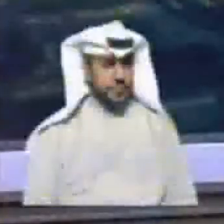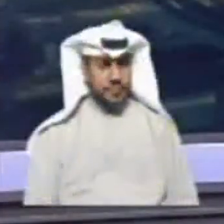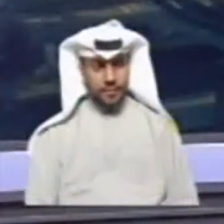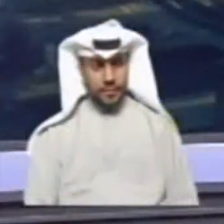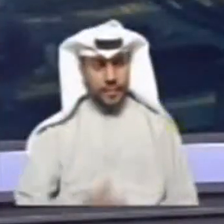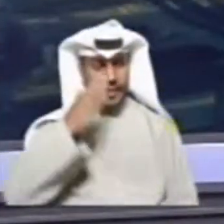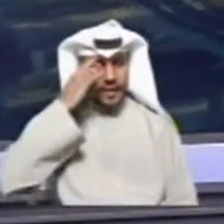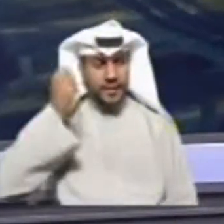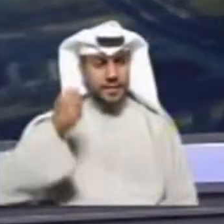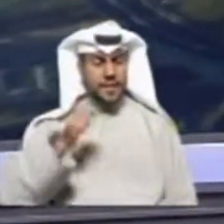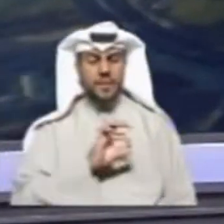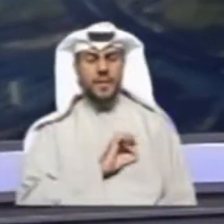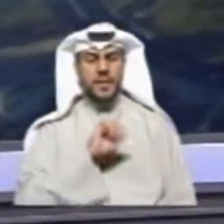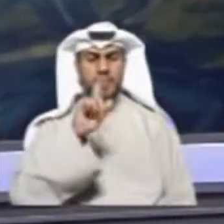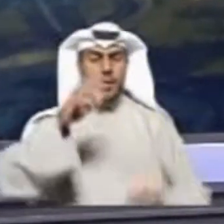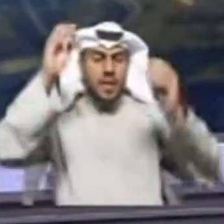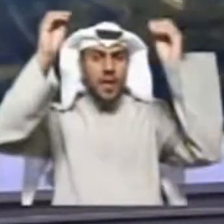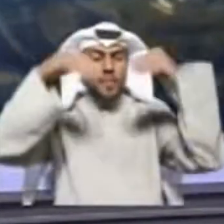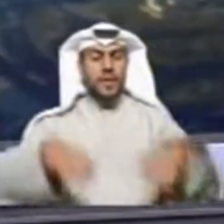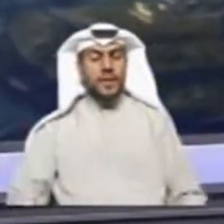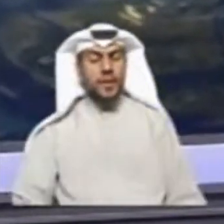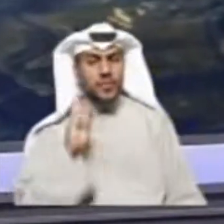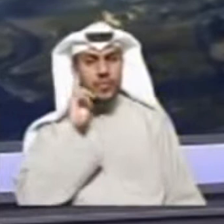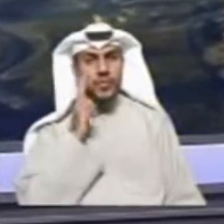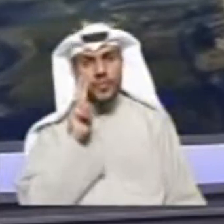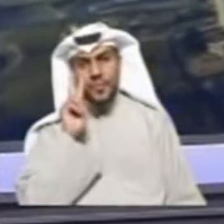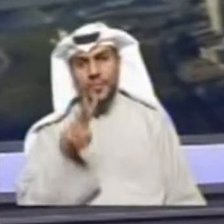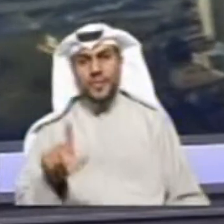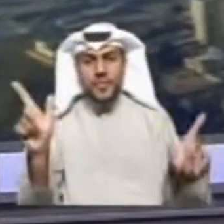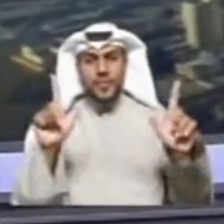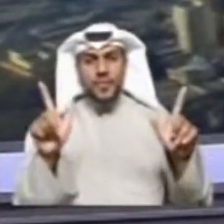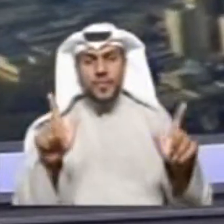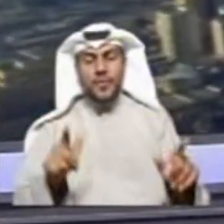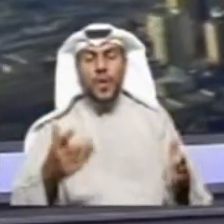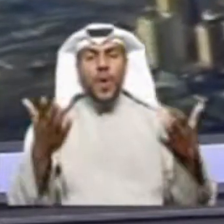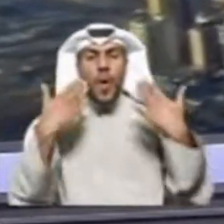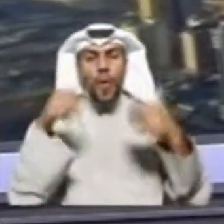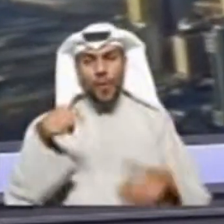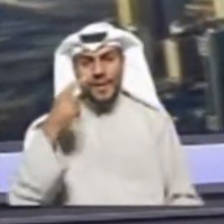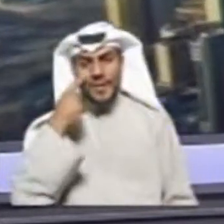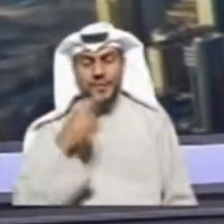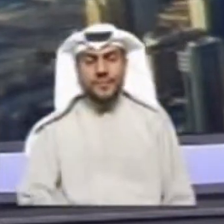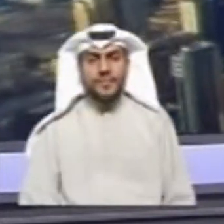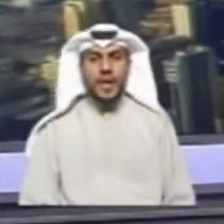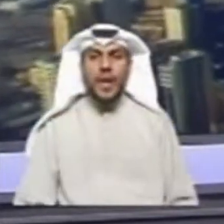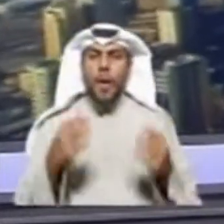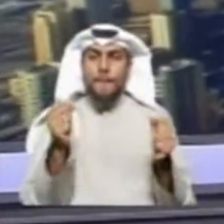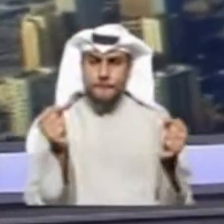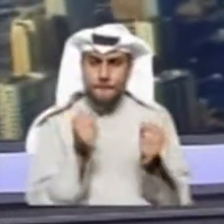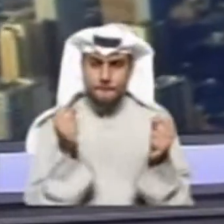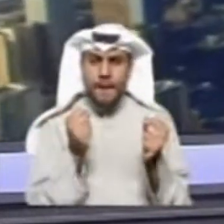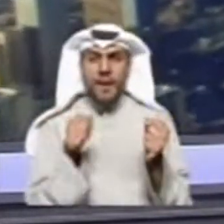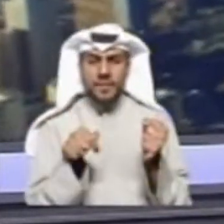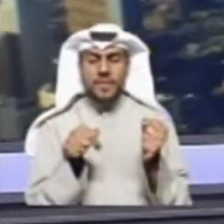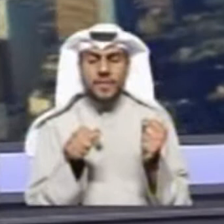السلام عليكم ورحمة الله وبركاته أعزائي المشاهدين، مساكم الله بالخير في نشرتنا الجوية لهذا المساء. أجواءنا اليوم أجواء باردة، وذلك